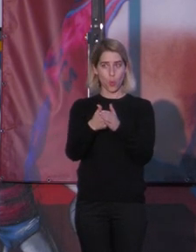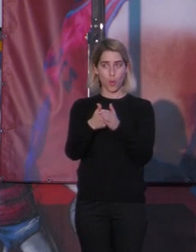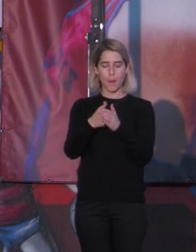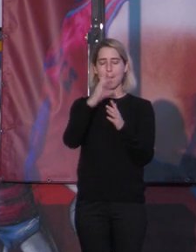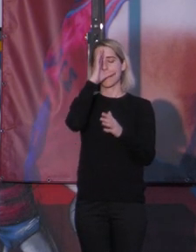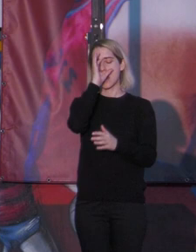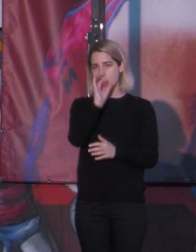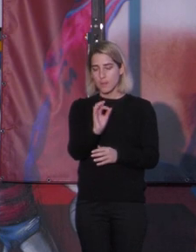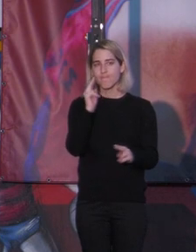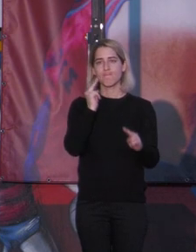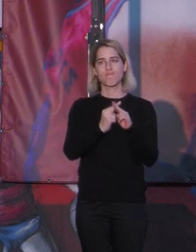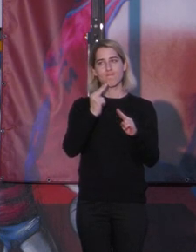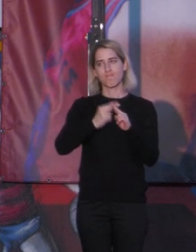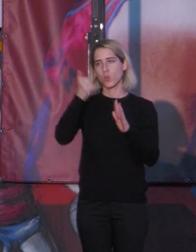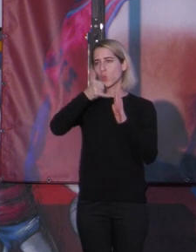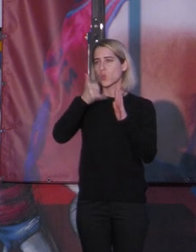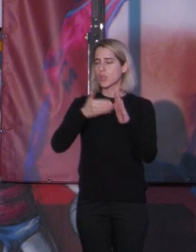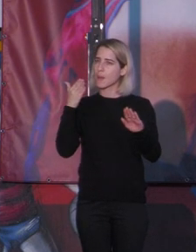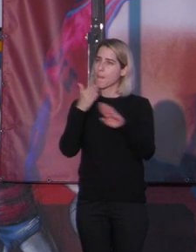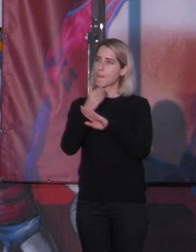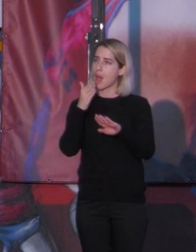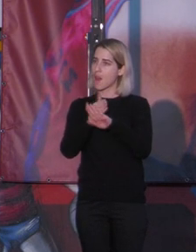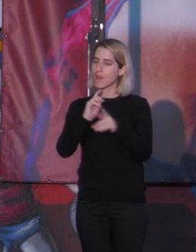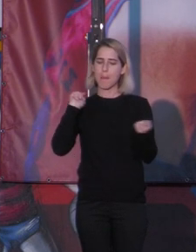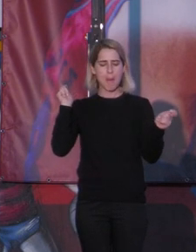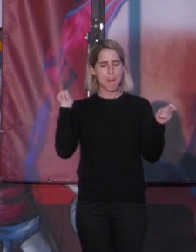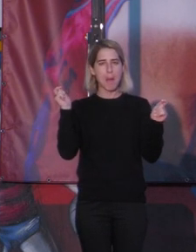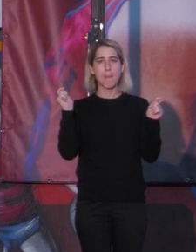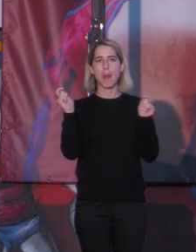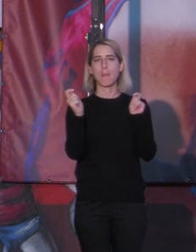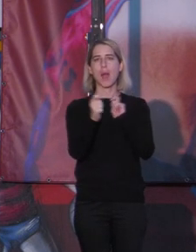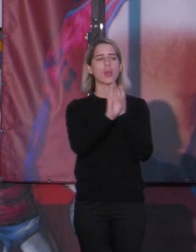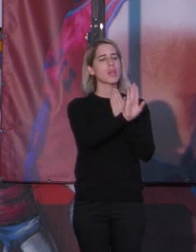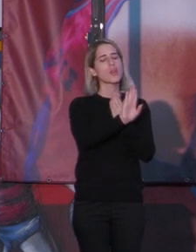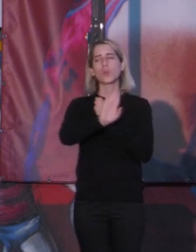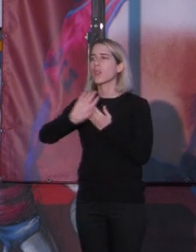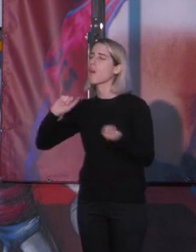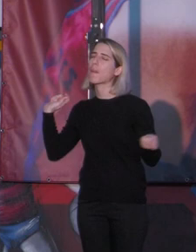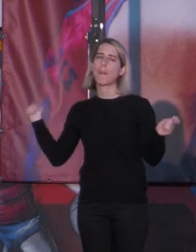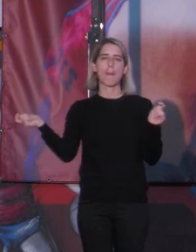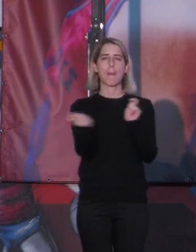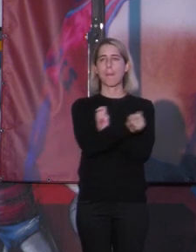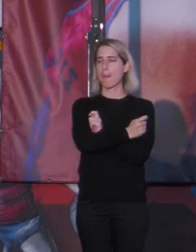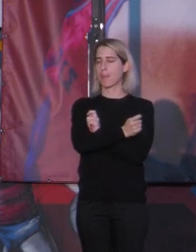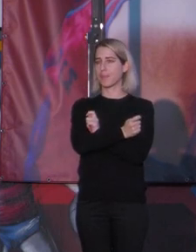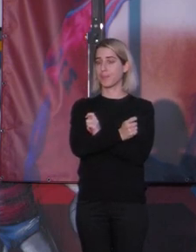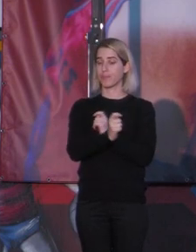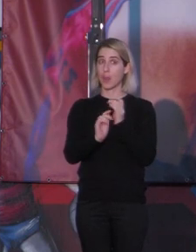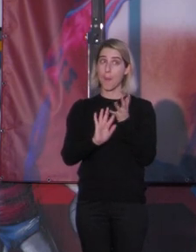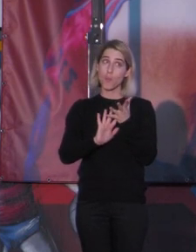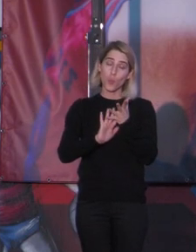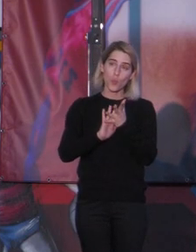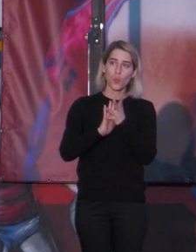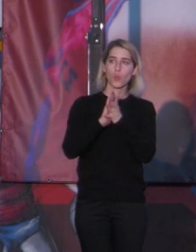πραγματοποιήθηκαν σημαντικές, ουσιαστικές παρεμβάσεις που άλλαξαν κάθε γειτονιά της Νέας Σμύρνης μας.